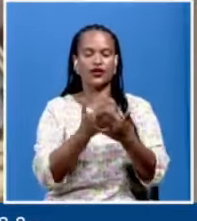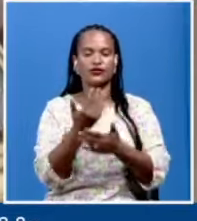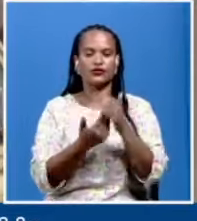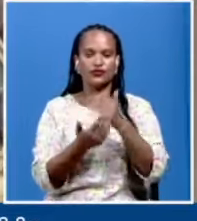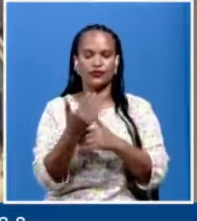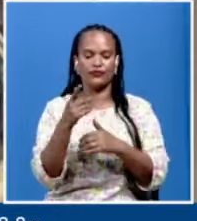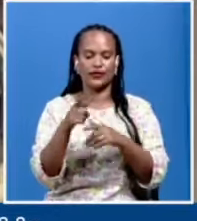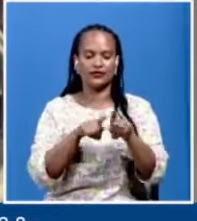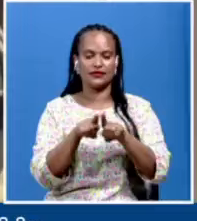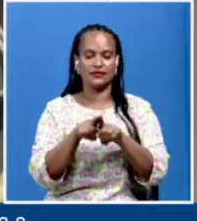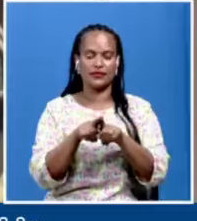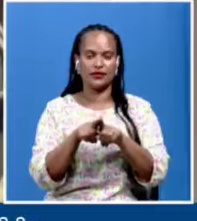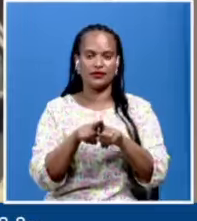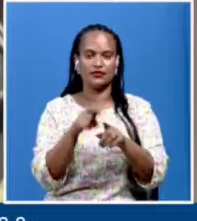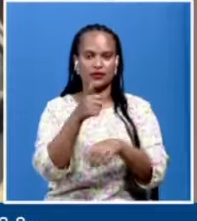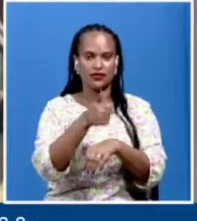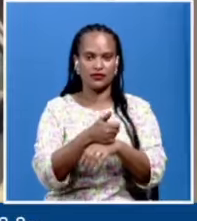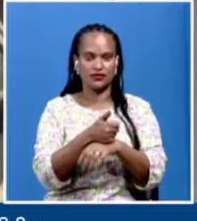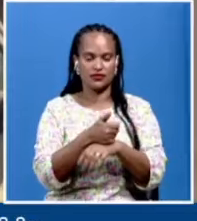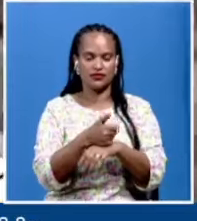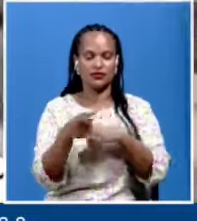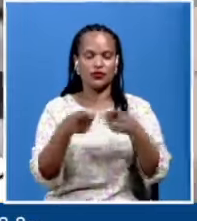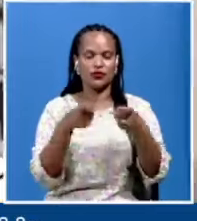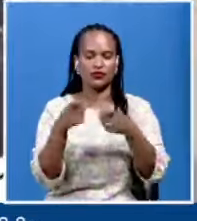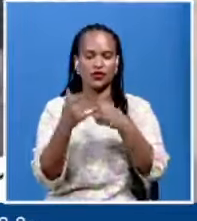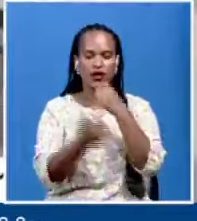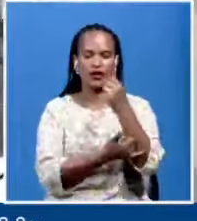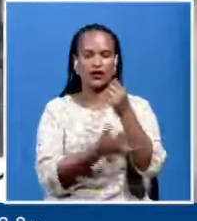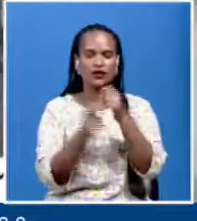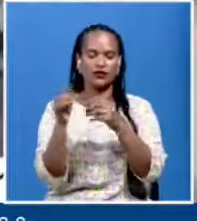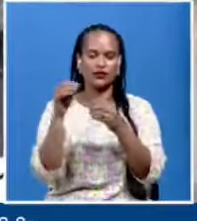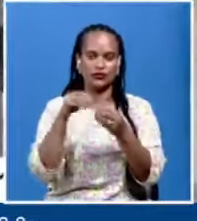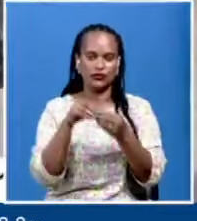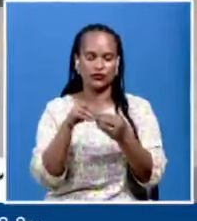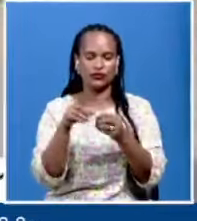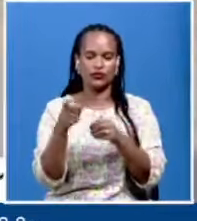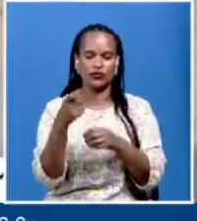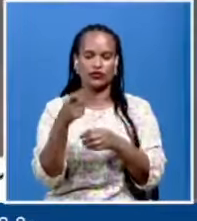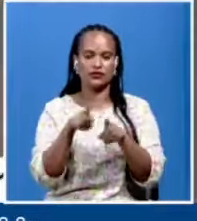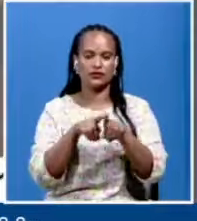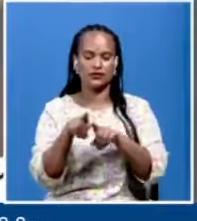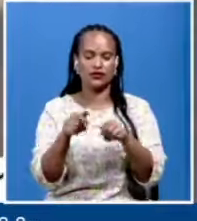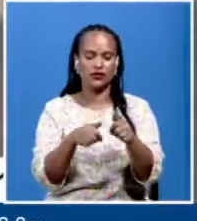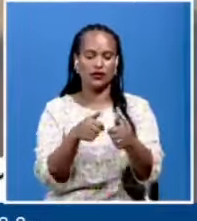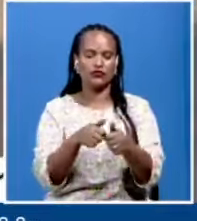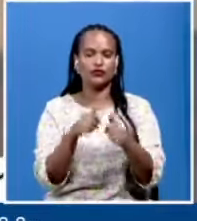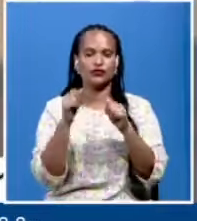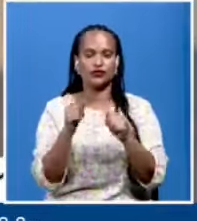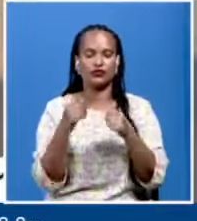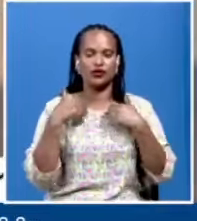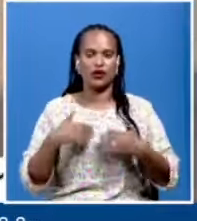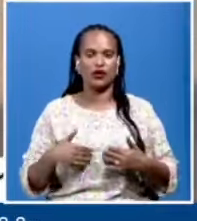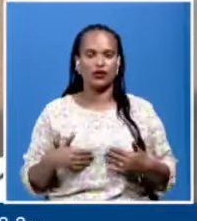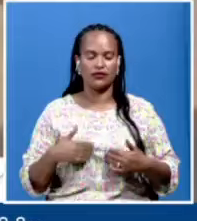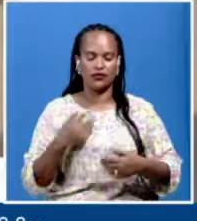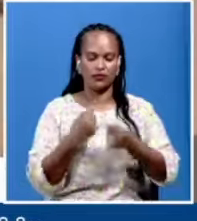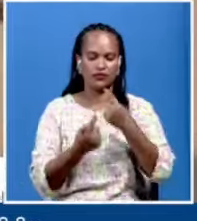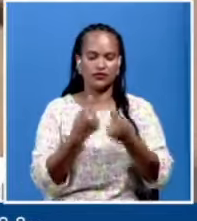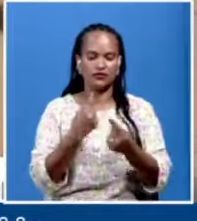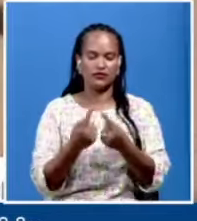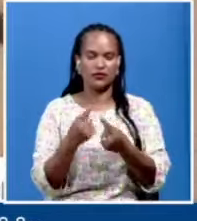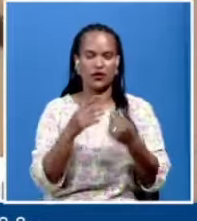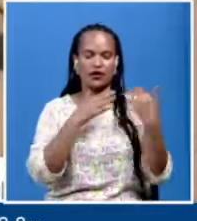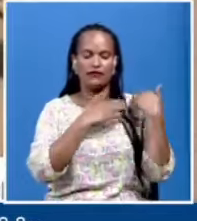لوم نتسممعنا زقصره زقصصره هاغرات كم ون زخونه سممعنات ككتاتولو مزقولو قالت نعم زتاي